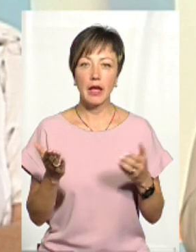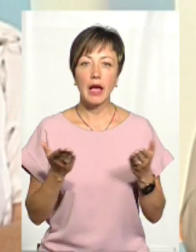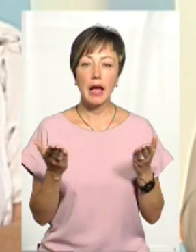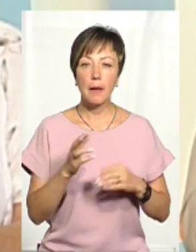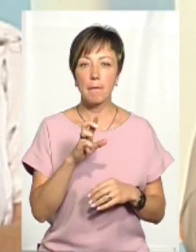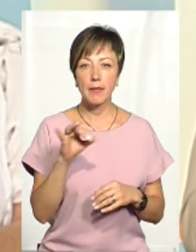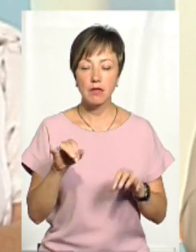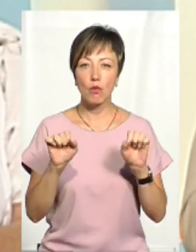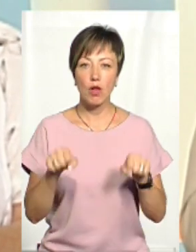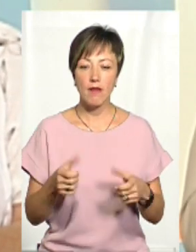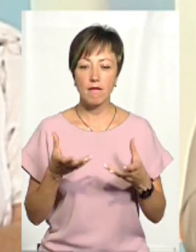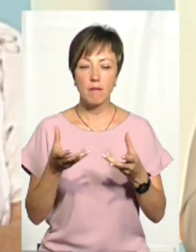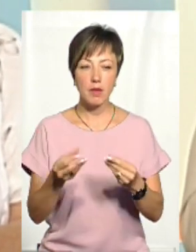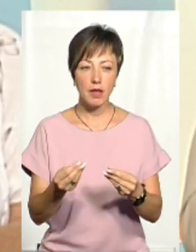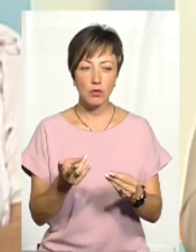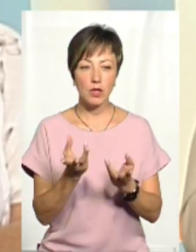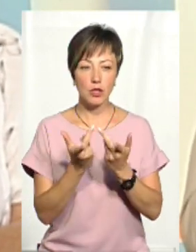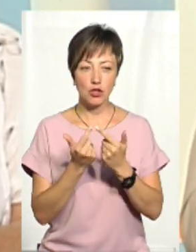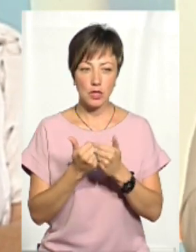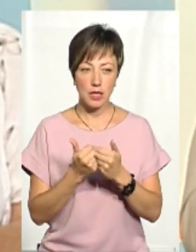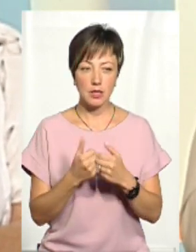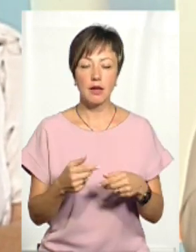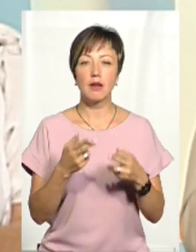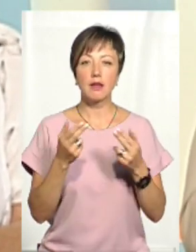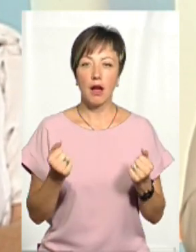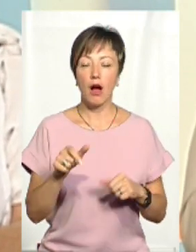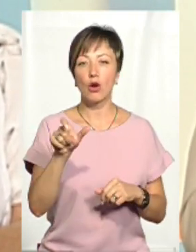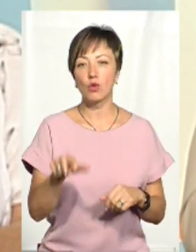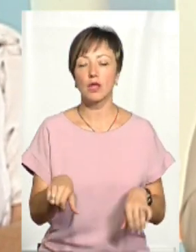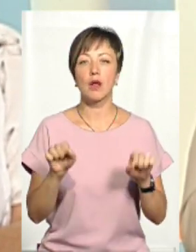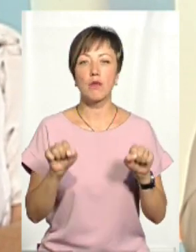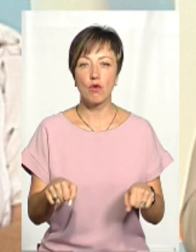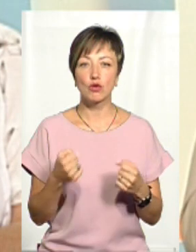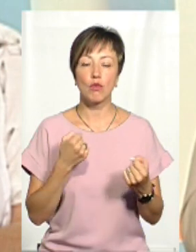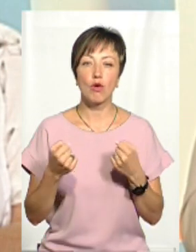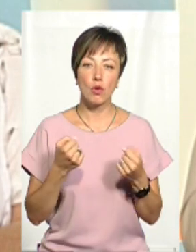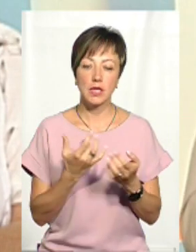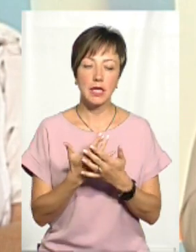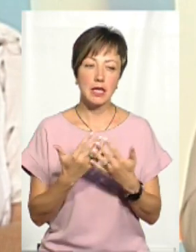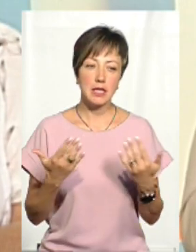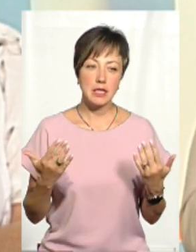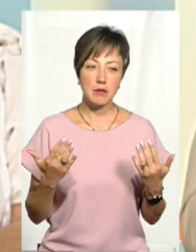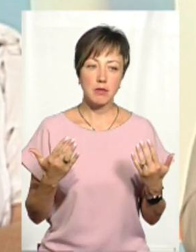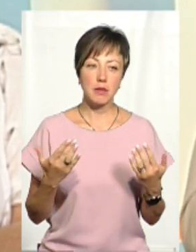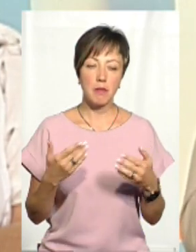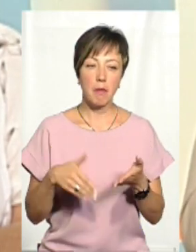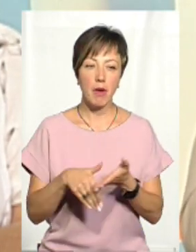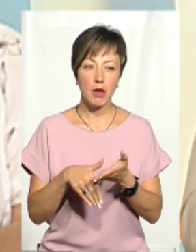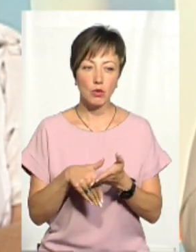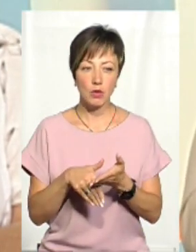які би змогли вплинути на його чисельність. Так, людина може боротися різними